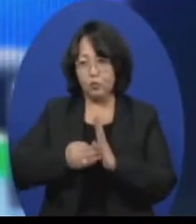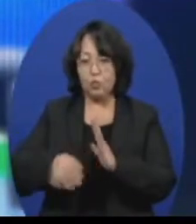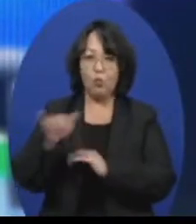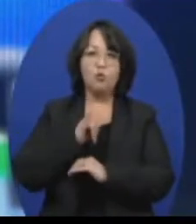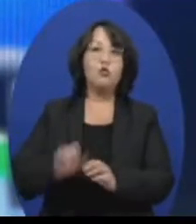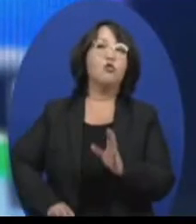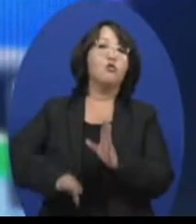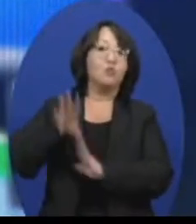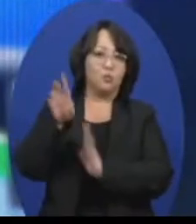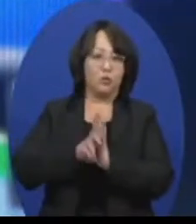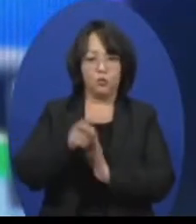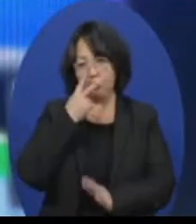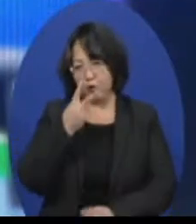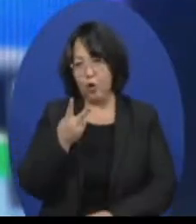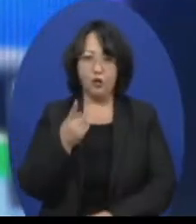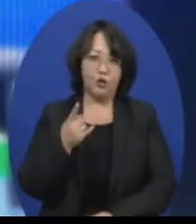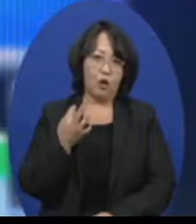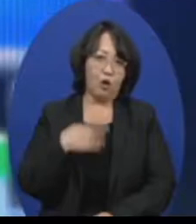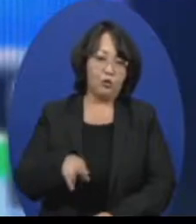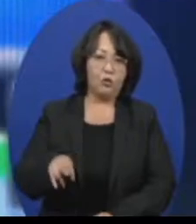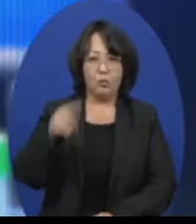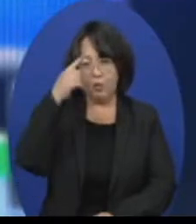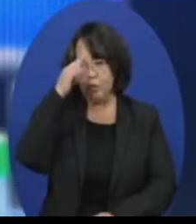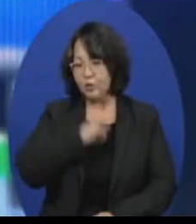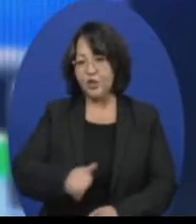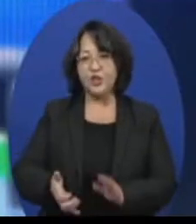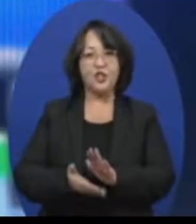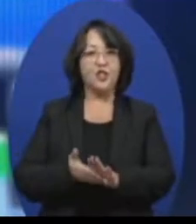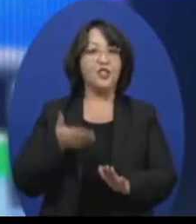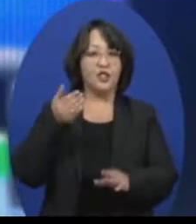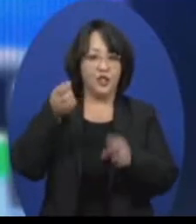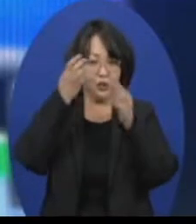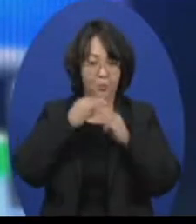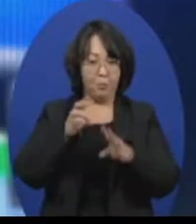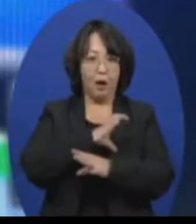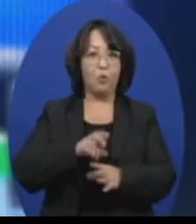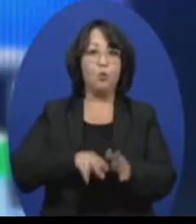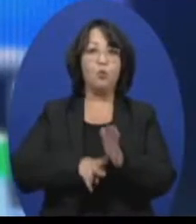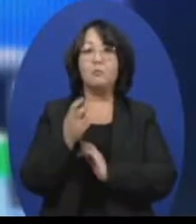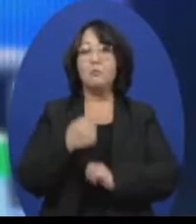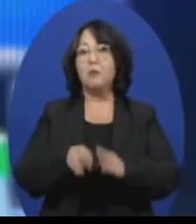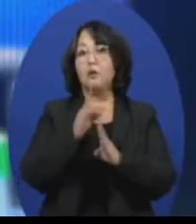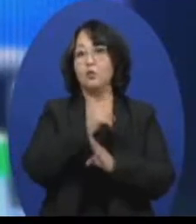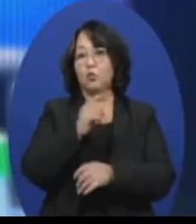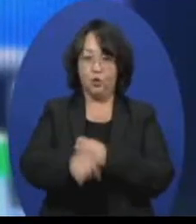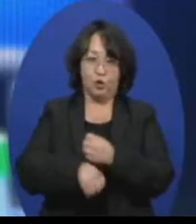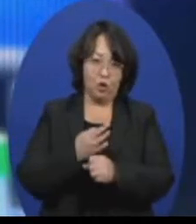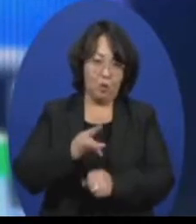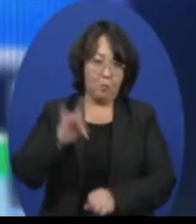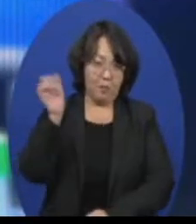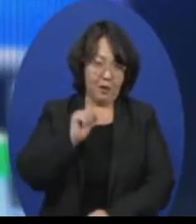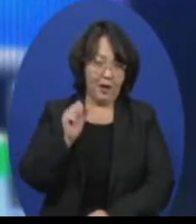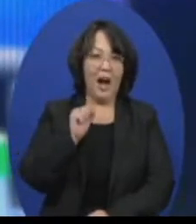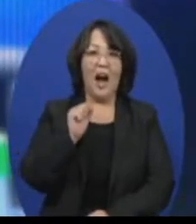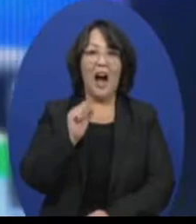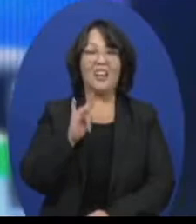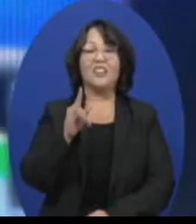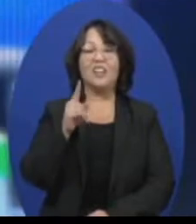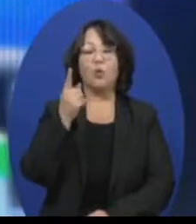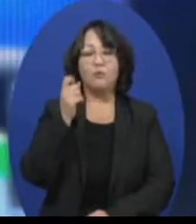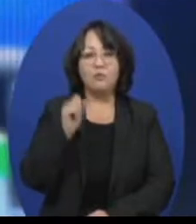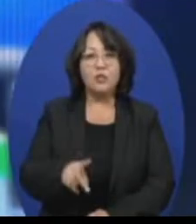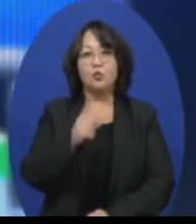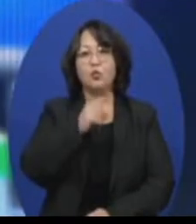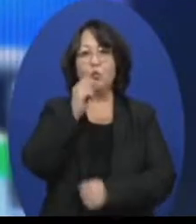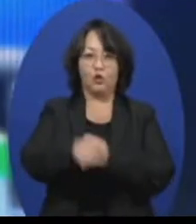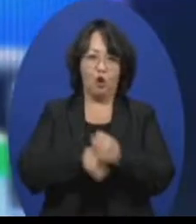байгаа. 2021 онд Монгол улсад орчин цагийн шинжлэх ухааны байгууллага үүсэн байгуулагдсны 100 жилийн ой, ардын ёсгын 100 жилийн ой тохино.